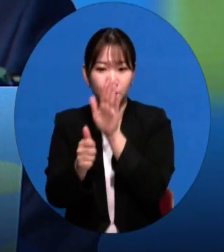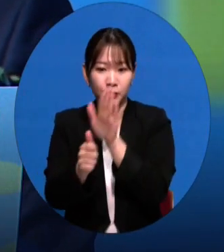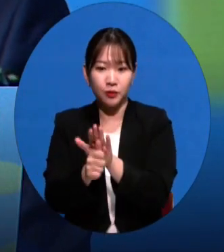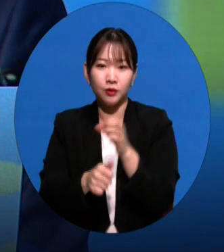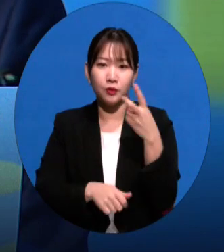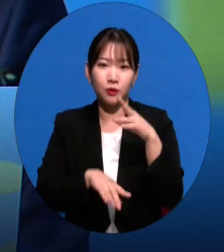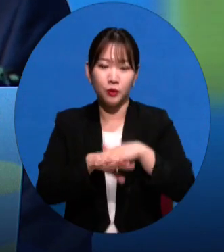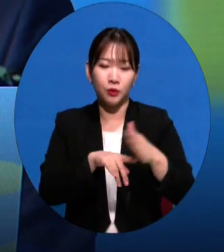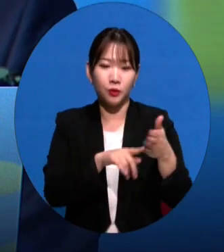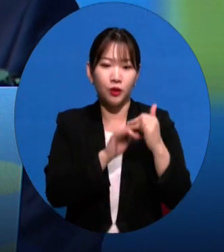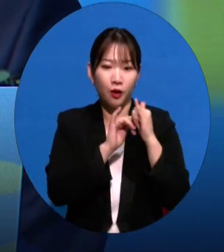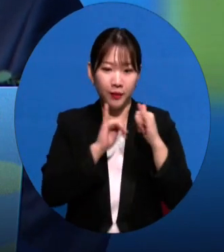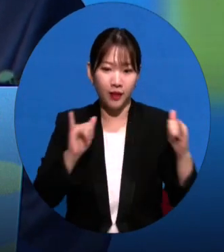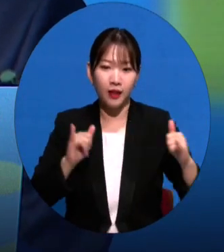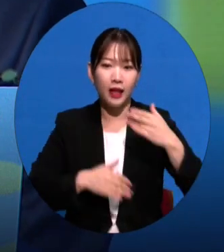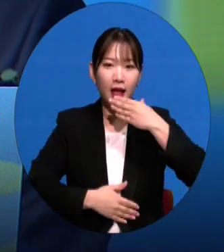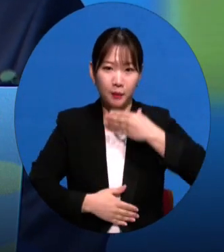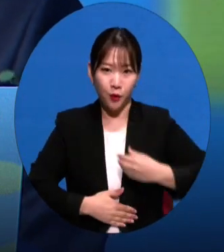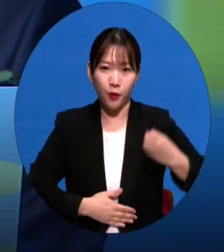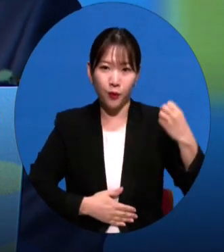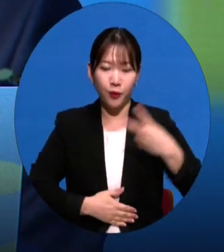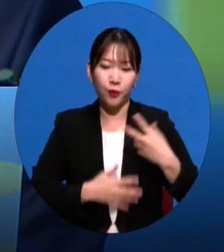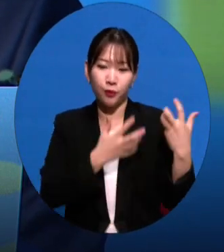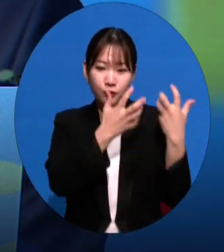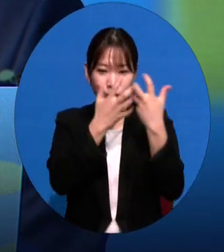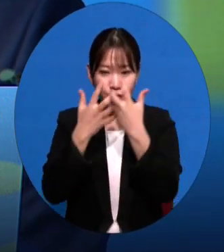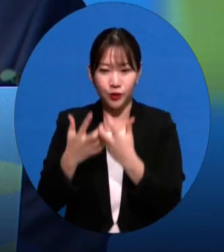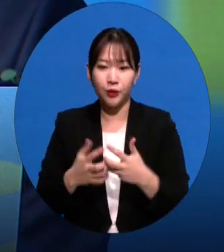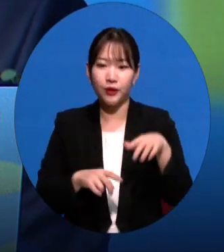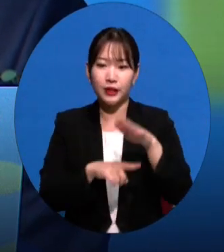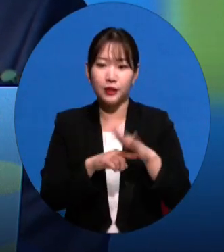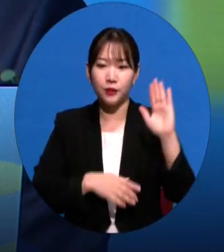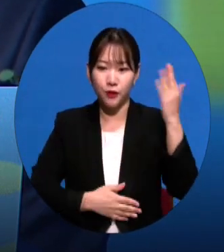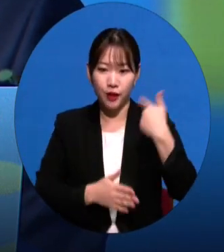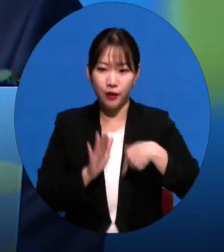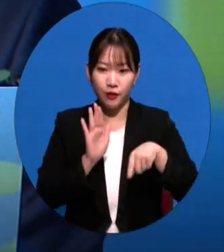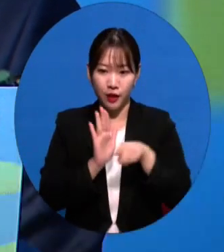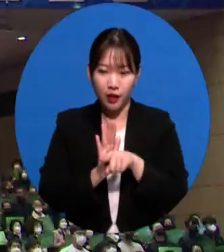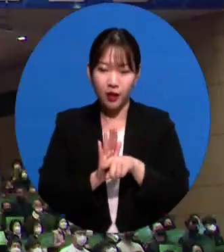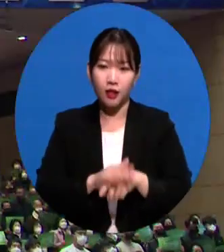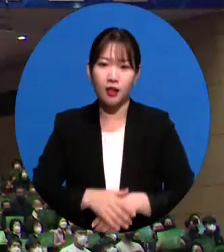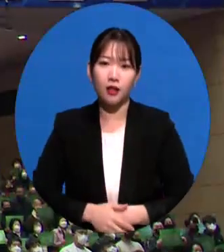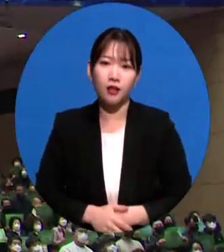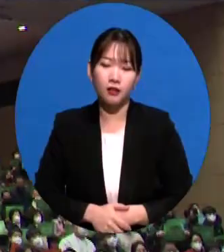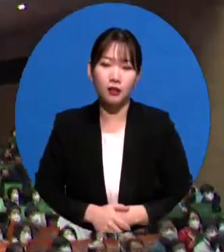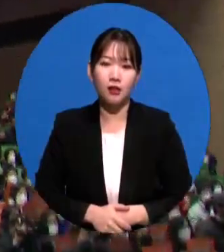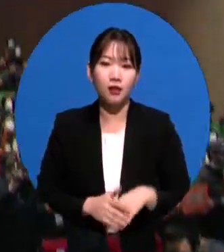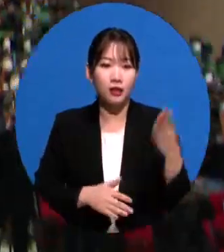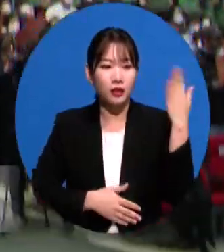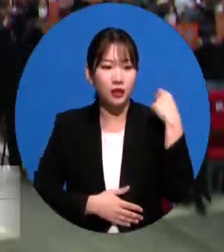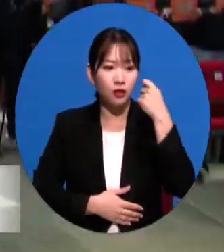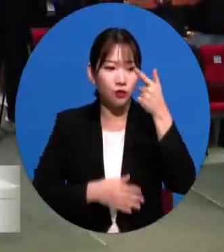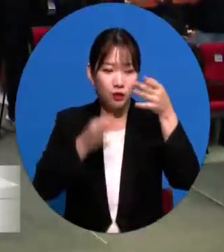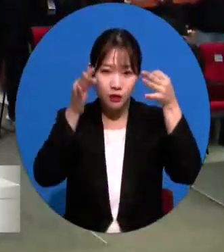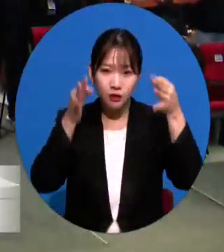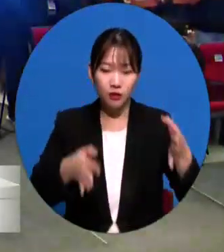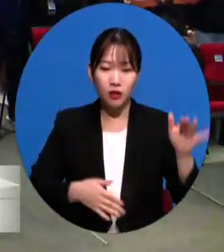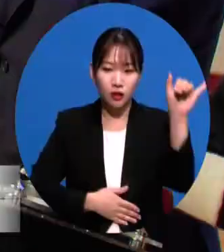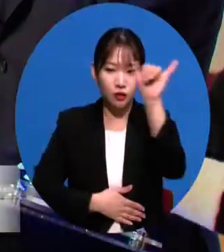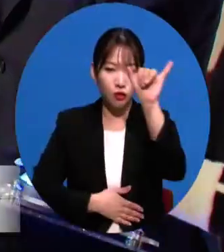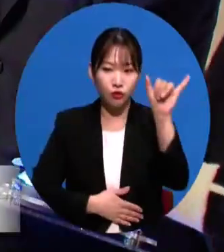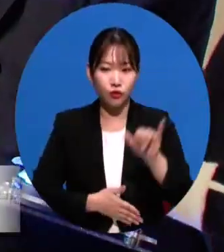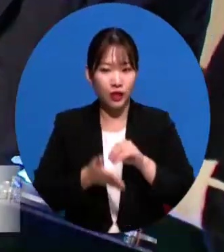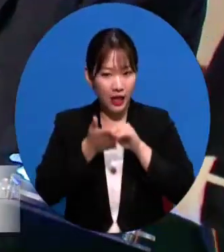기여하고 농업인들이 행복하고 풍요로운 농촌이 될 수 있도록. 지난 6개월 동안